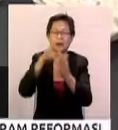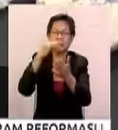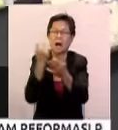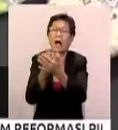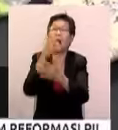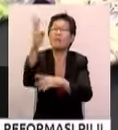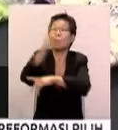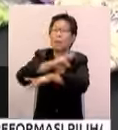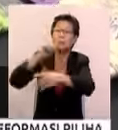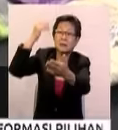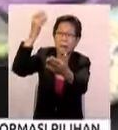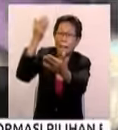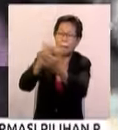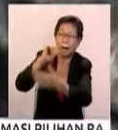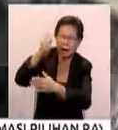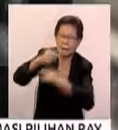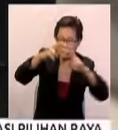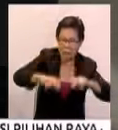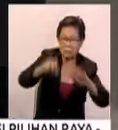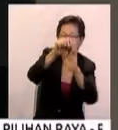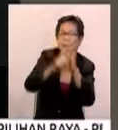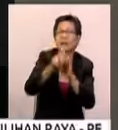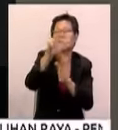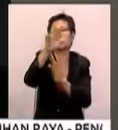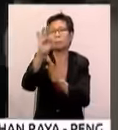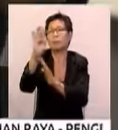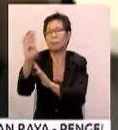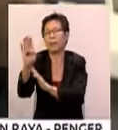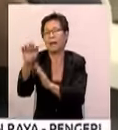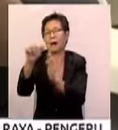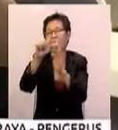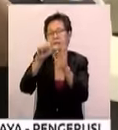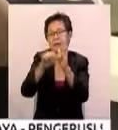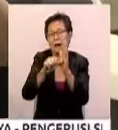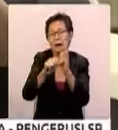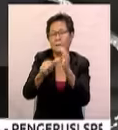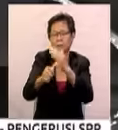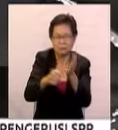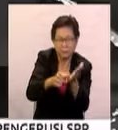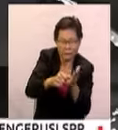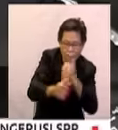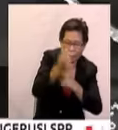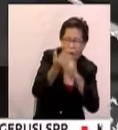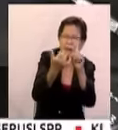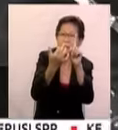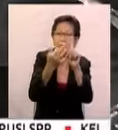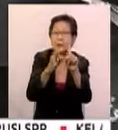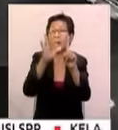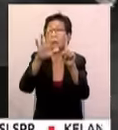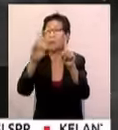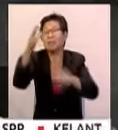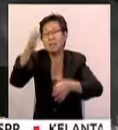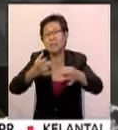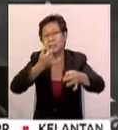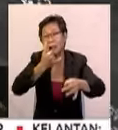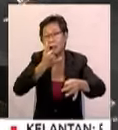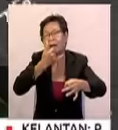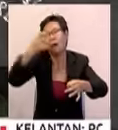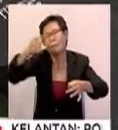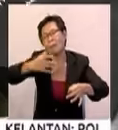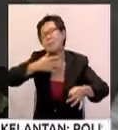esok. Kes disiasat di bawah Seksyen 39B Akta Dadah Berbahaya 1952 jika sabit kesalahan, hukuman